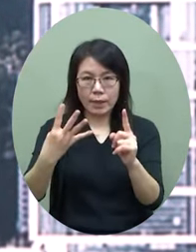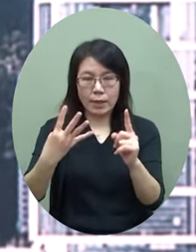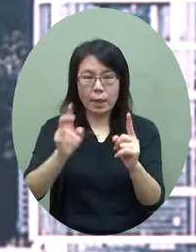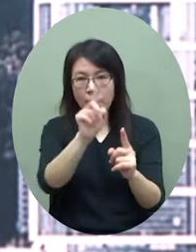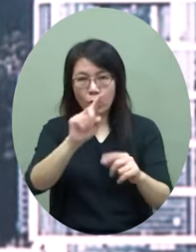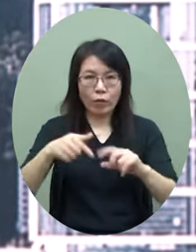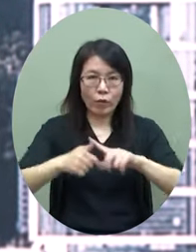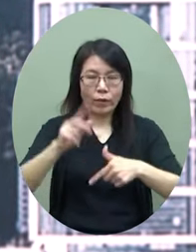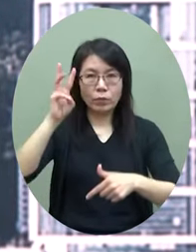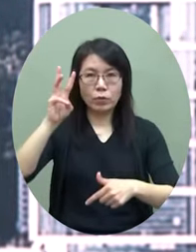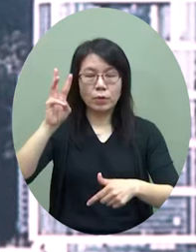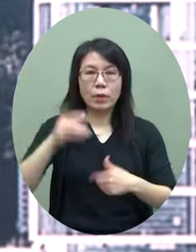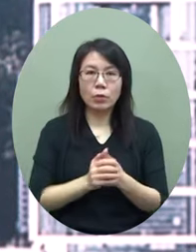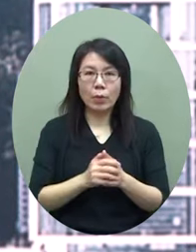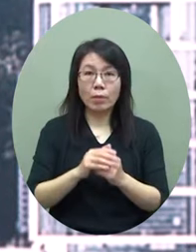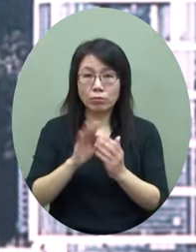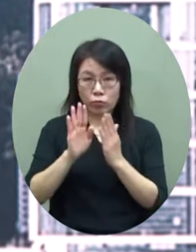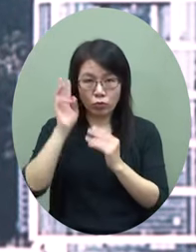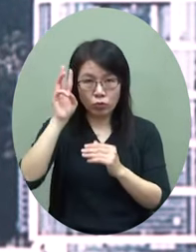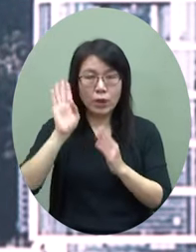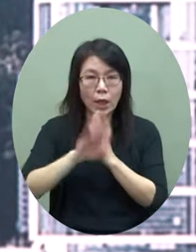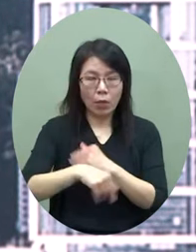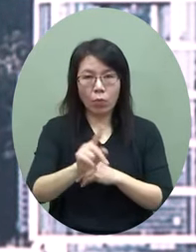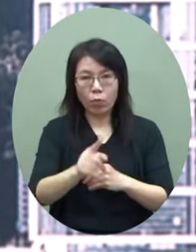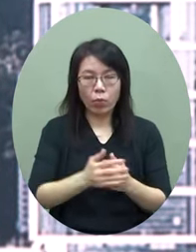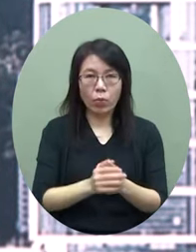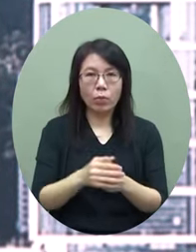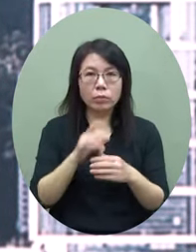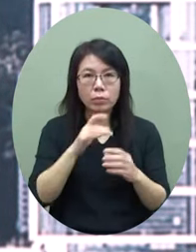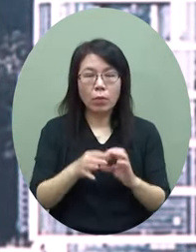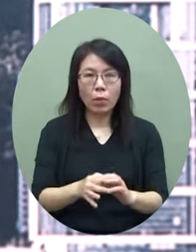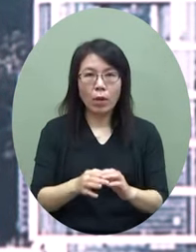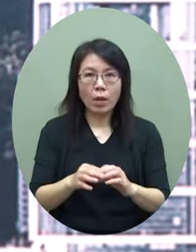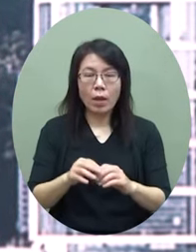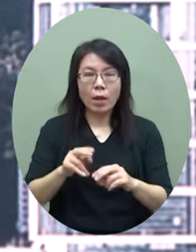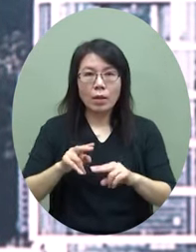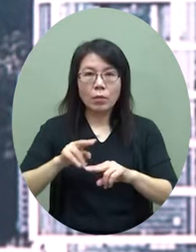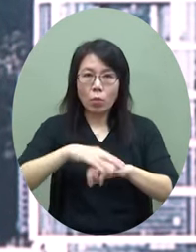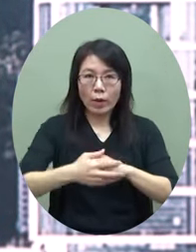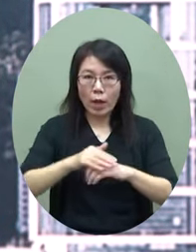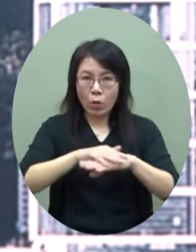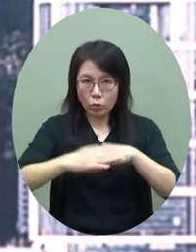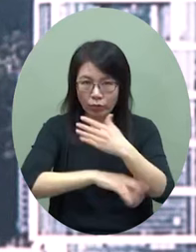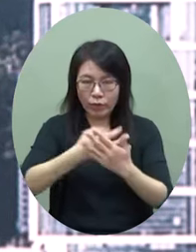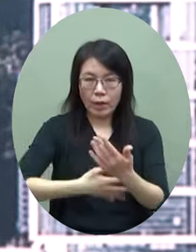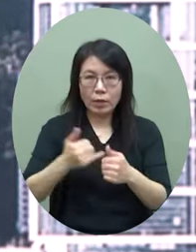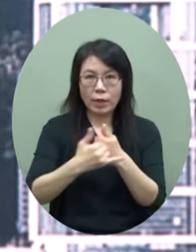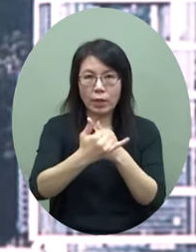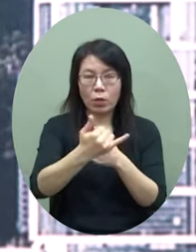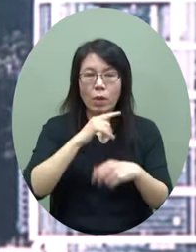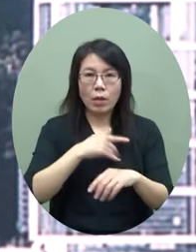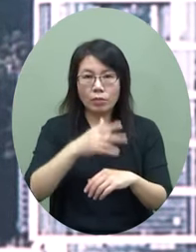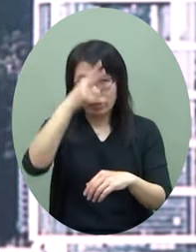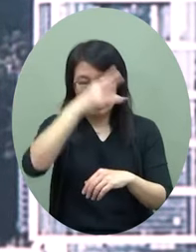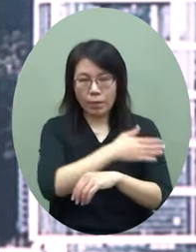誓和宣誓的后果也结合了在《国家安全法》第六条规定公职人员作